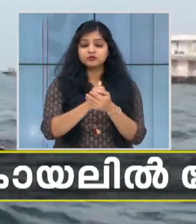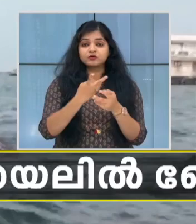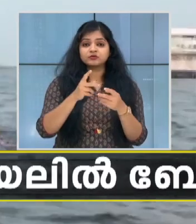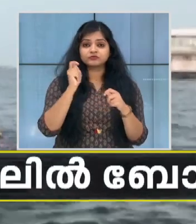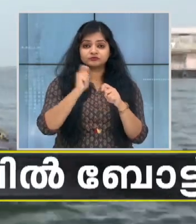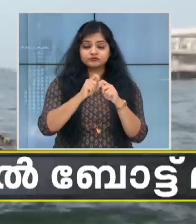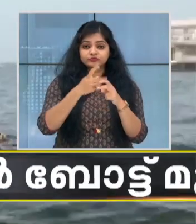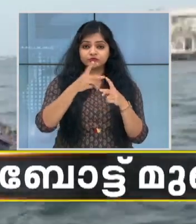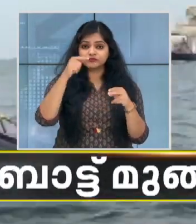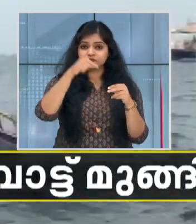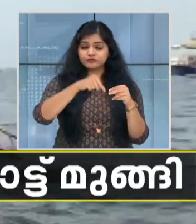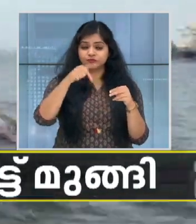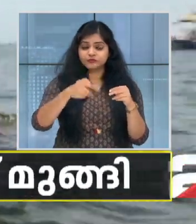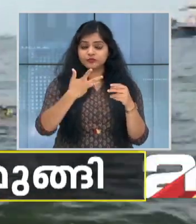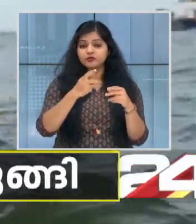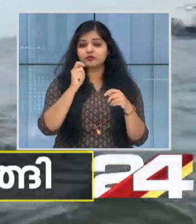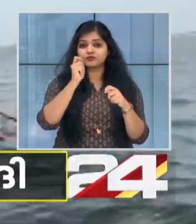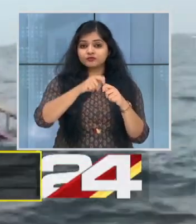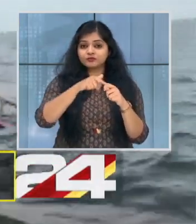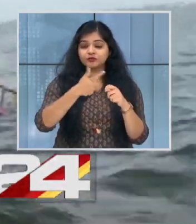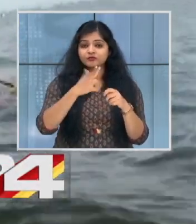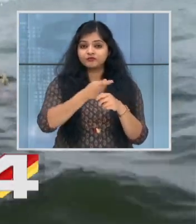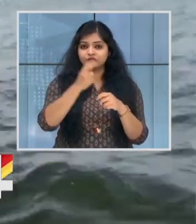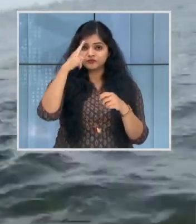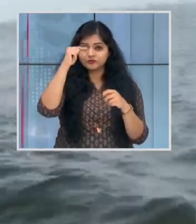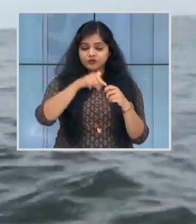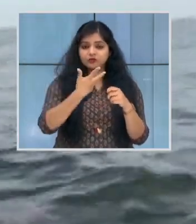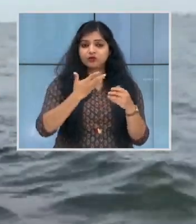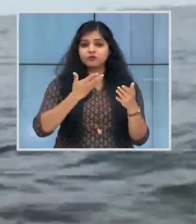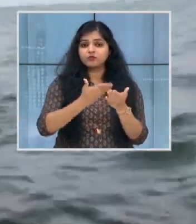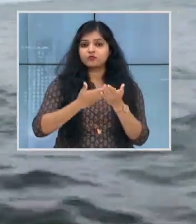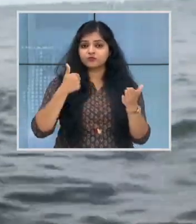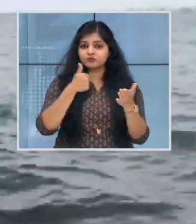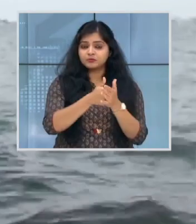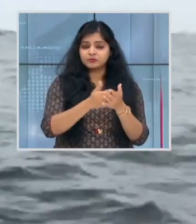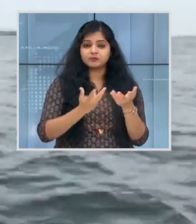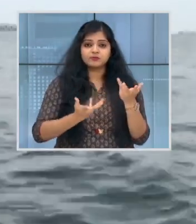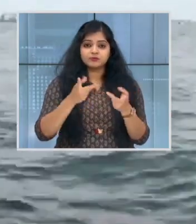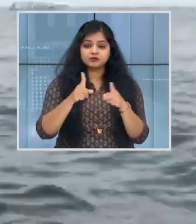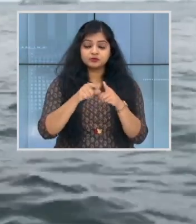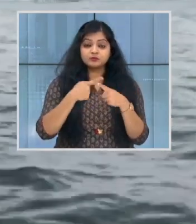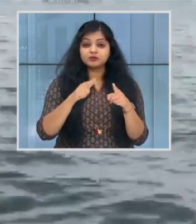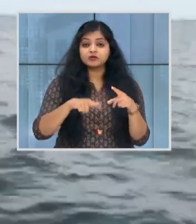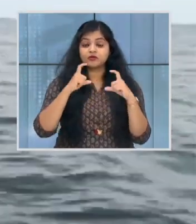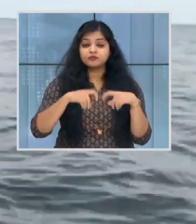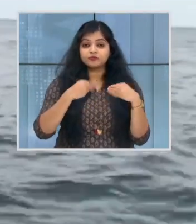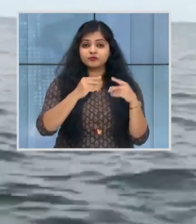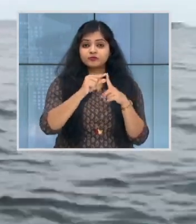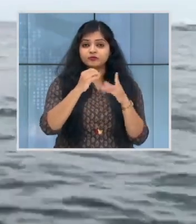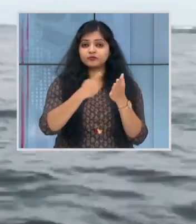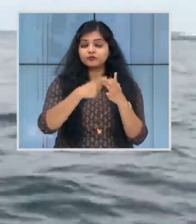കുറ്റികളൊക്കെ സ്ഥാപിക്കും. അങ്ങനെ എന്തെങ്കിലും കുറ്റികൾ ഇടിച്ചതാകാമെന്നുള്ളൊരു എന്ന ഒരു സംശയം കൂടിയുണ്ട്. എന്നാൽ ഇത് സ്ഥിരീകരിക്കേണ്ടത് പോർട്ട് ഓഫീസും ഈ